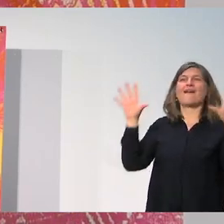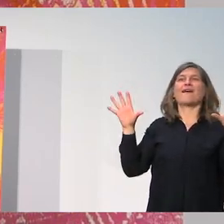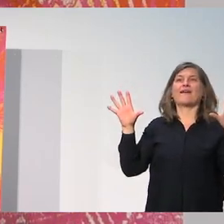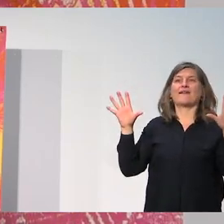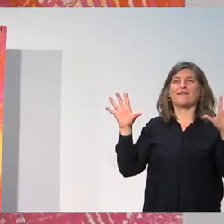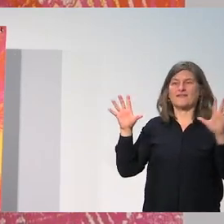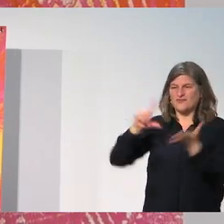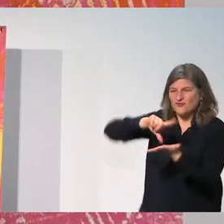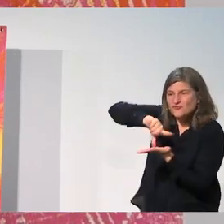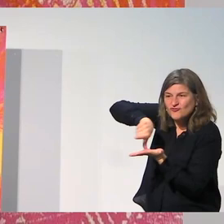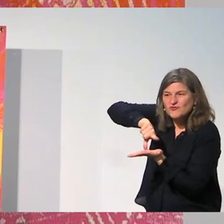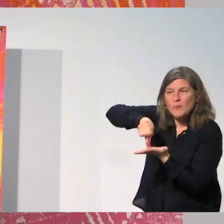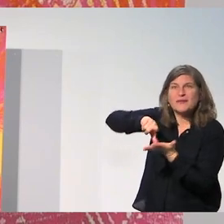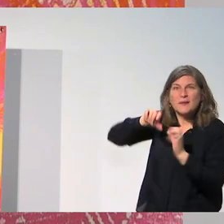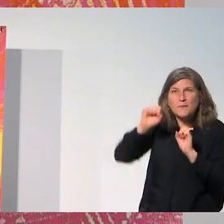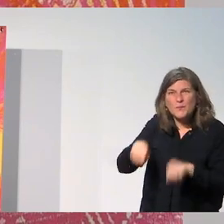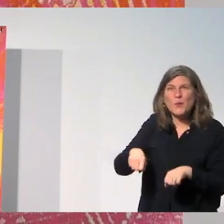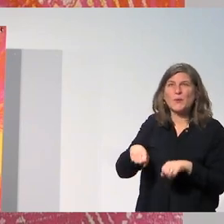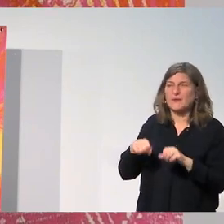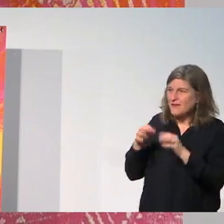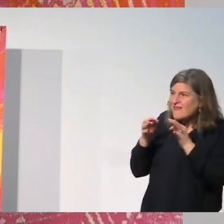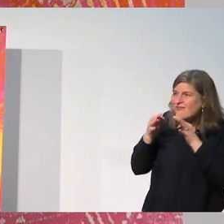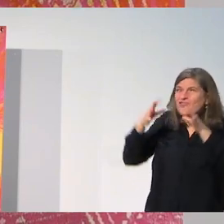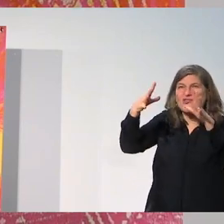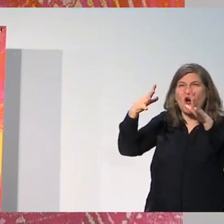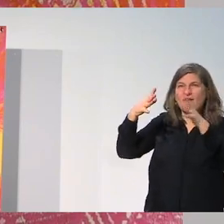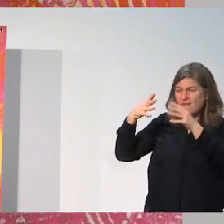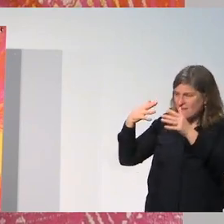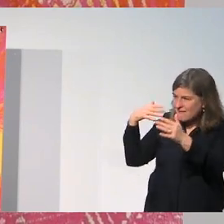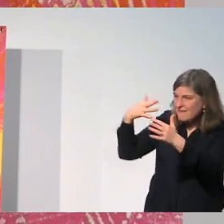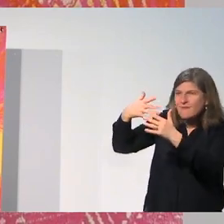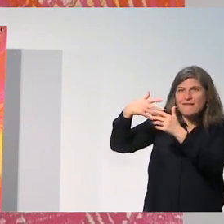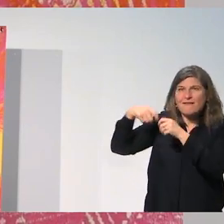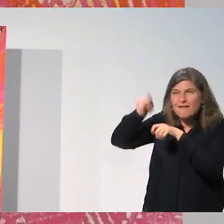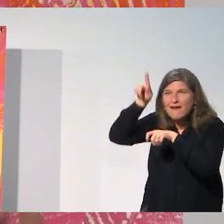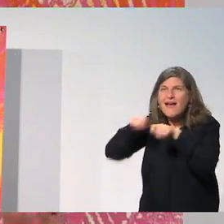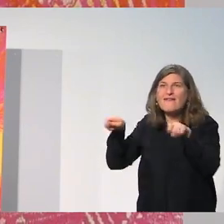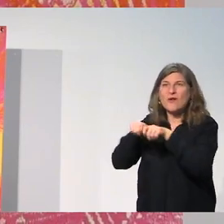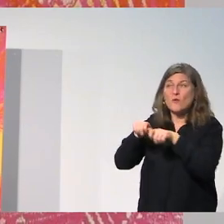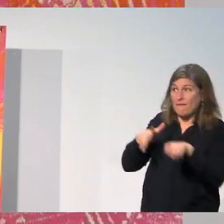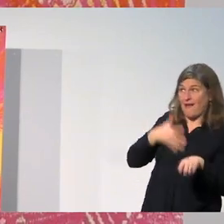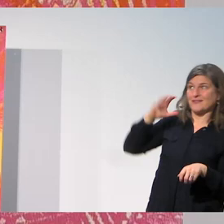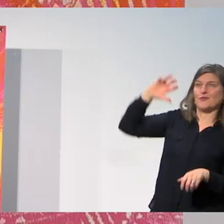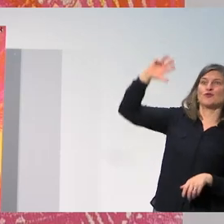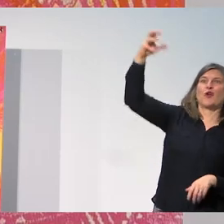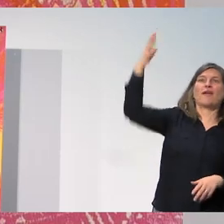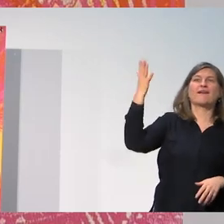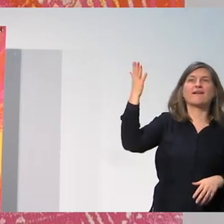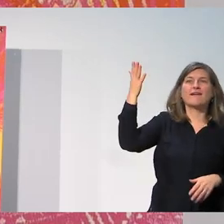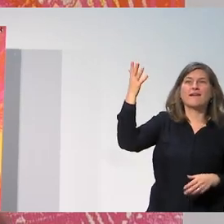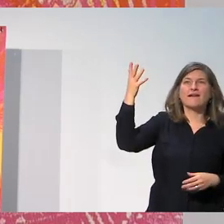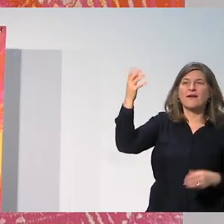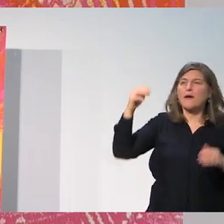possible, la mesure du temps est possible grâce au soleil qui va par exemple permettre de mesurer